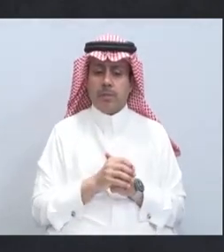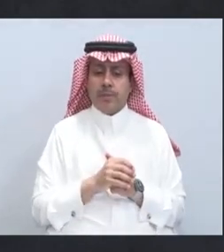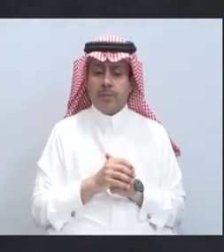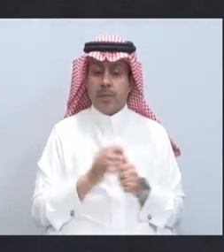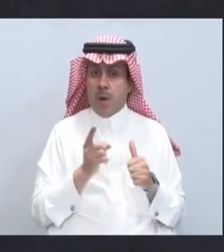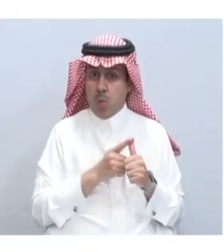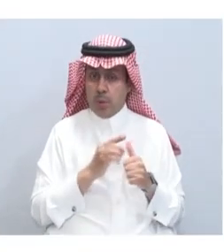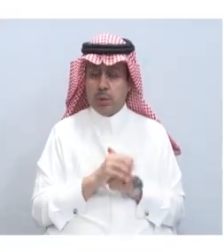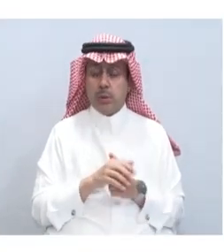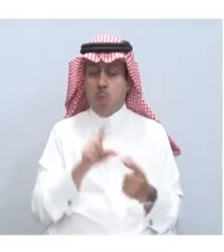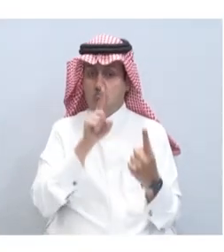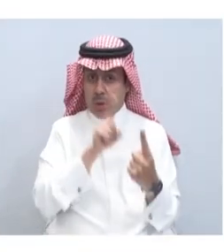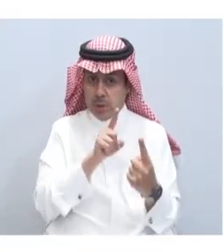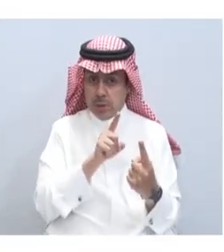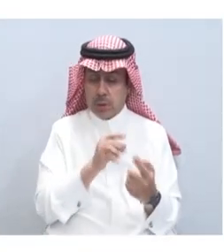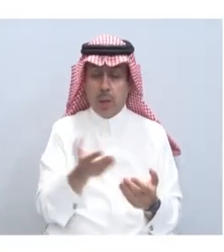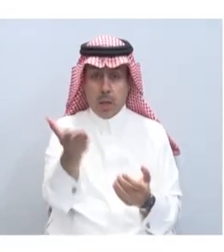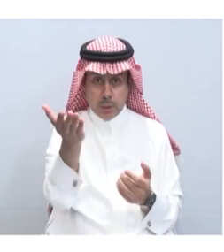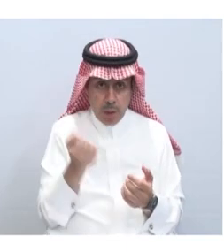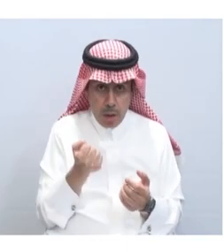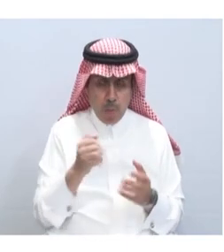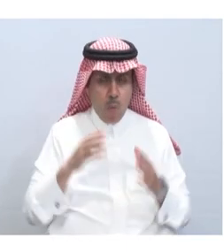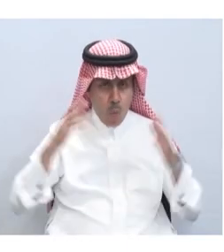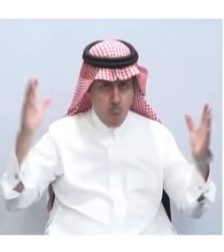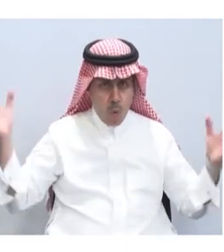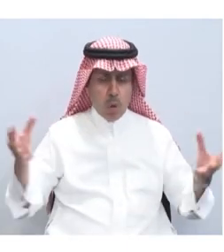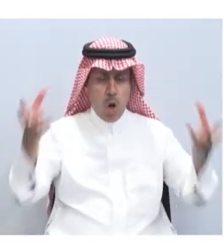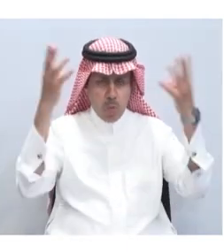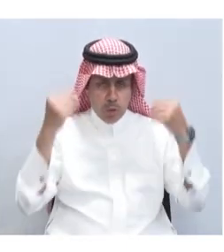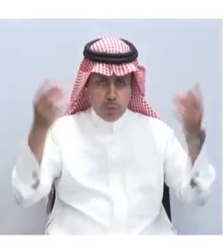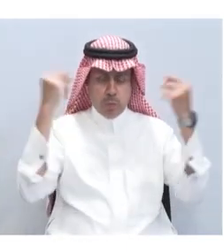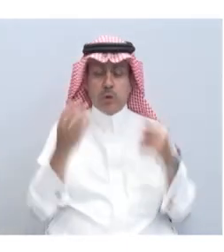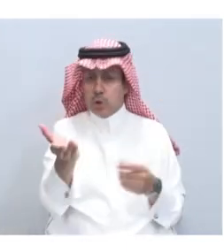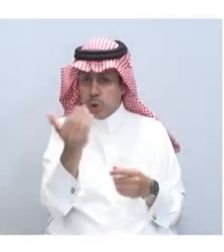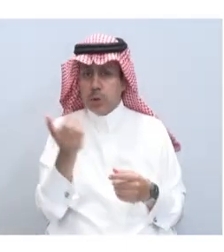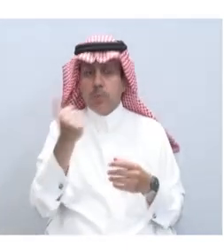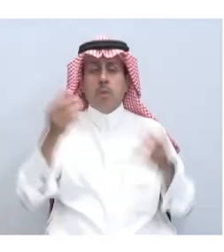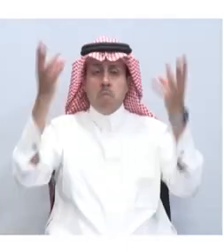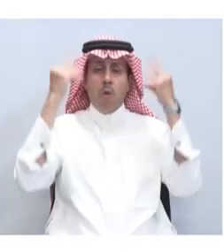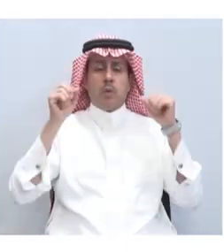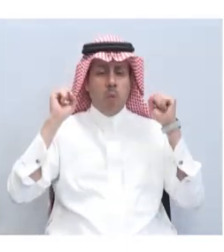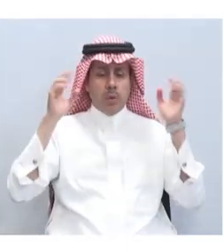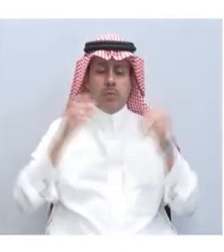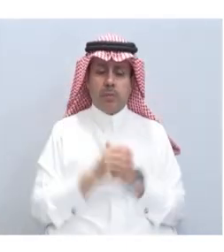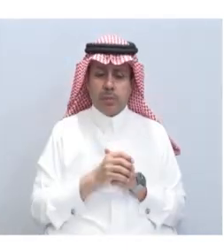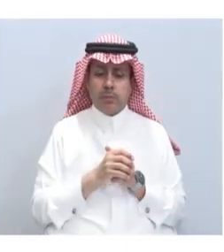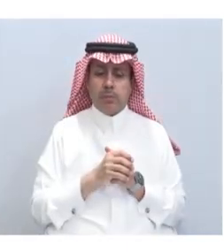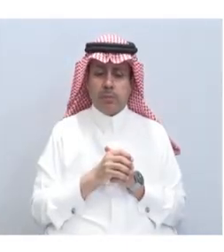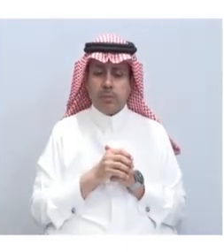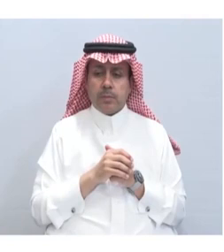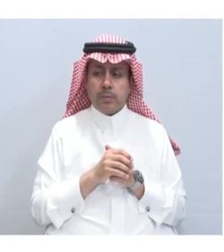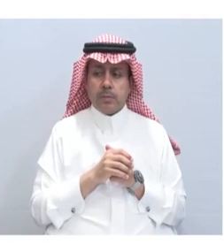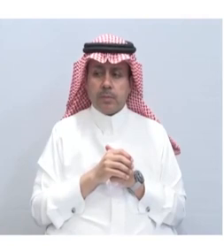اولا لمواجهه الطلب المتزايد على المعلومات يعني هنالك مثلا مثلا